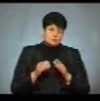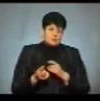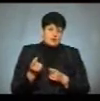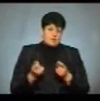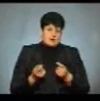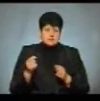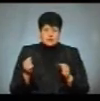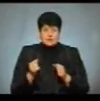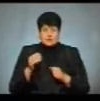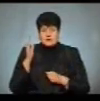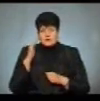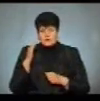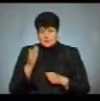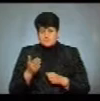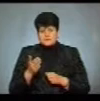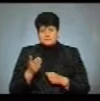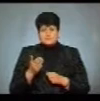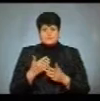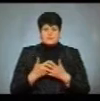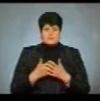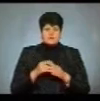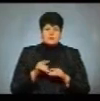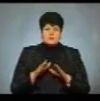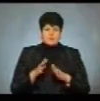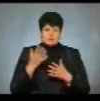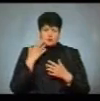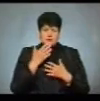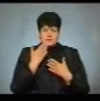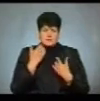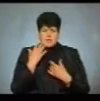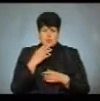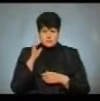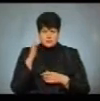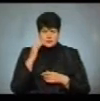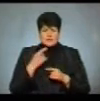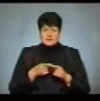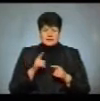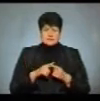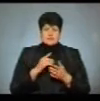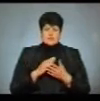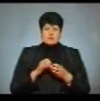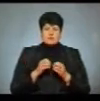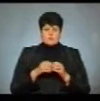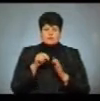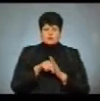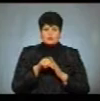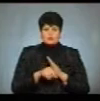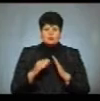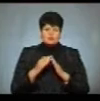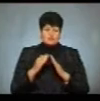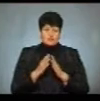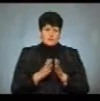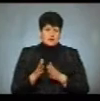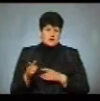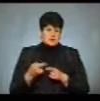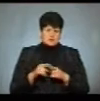появлятися холодна вода, скажімо так, в ті моменти, коли немає гарячої води. Але це є проблема внутрішньобудинкових мереж. І з цієї